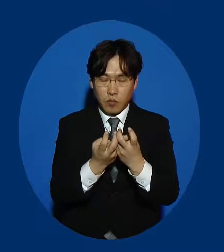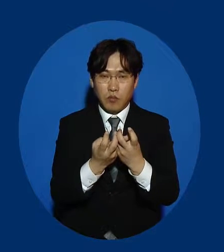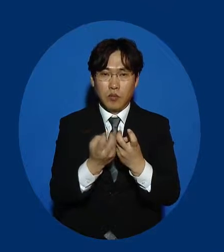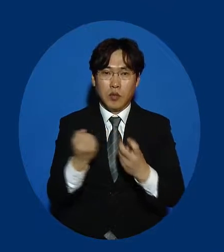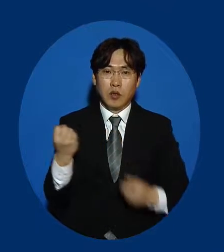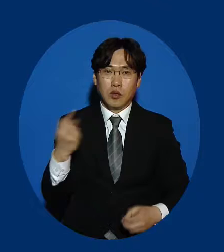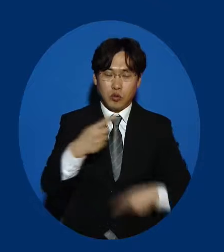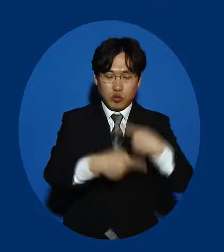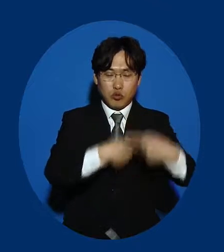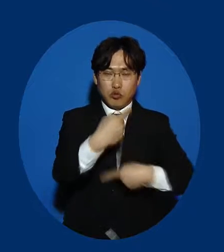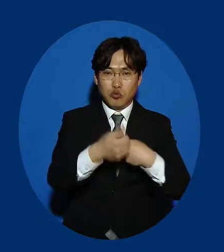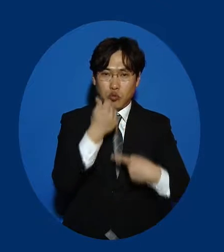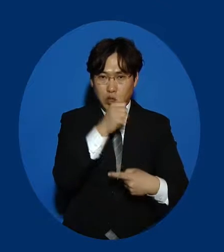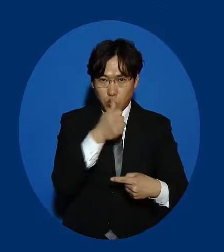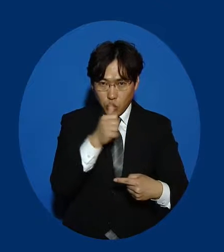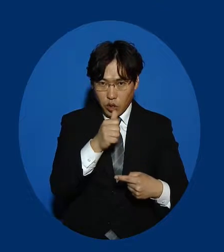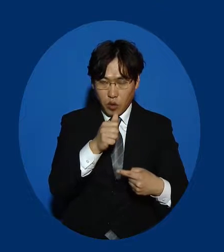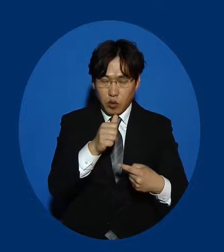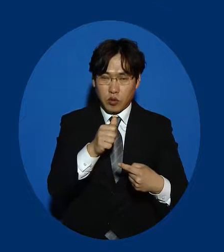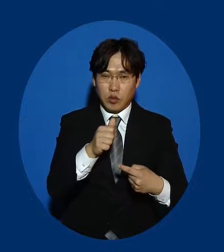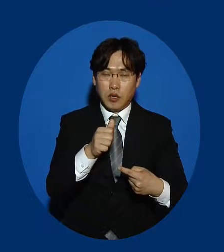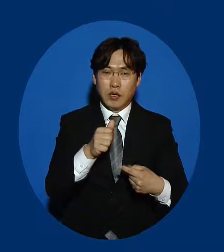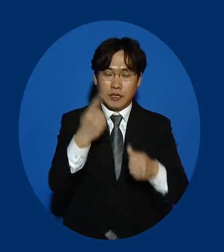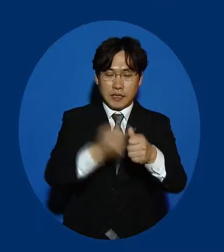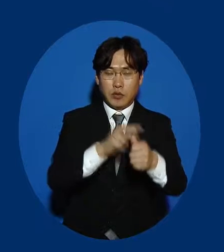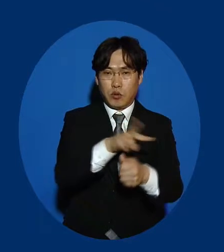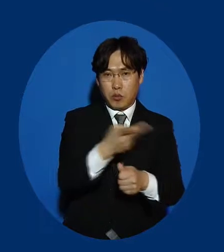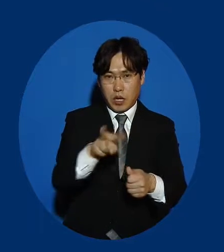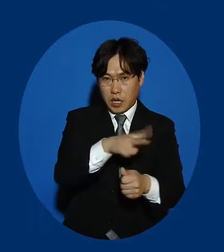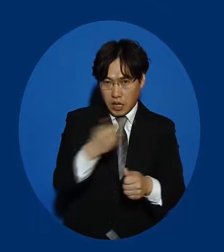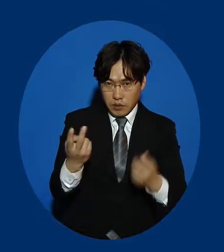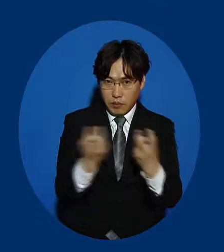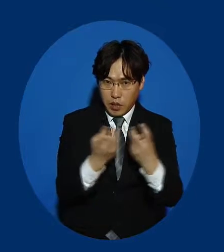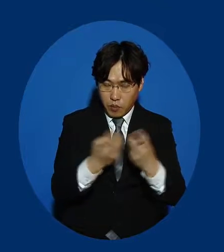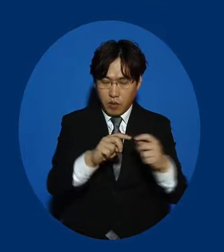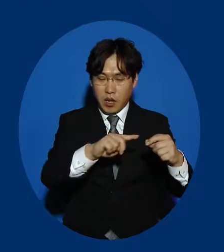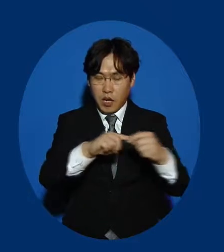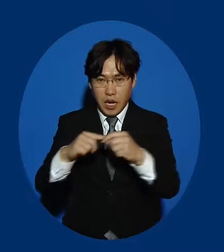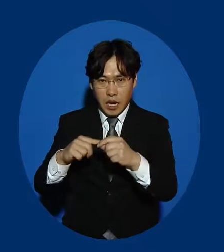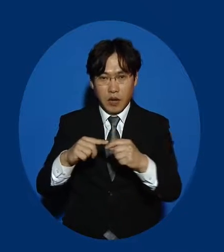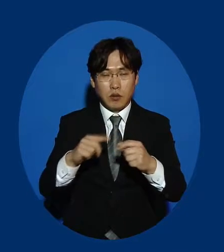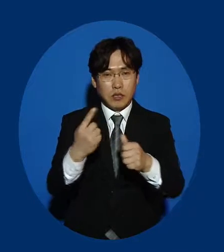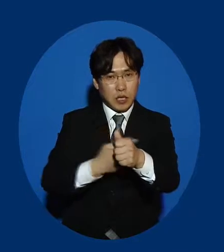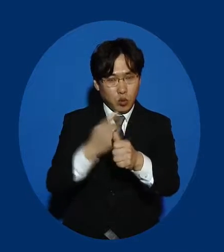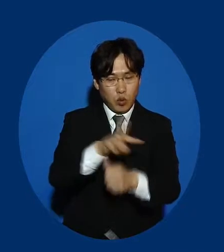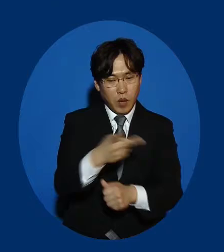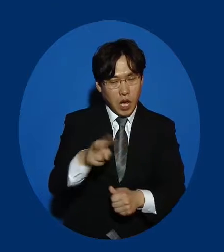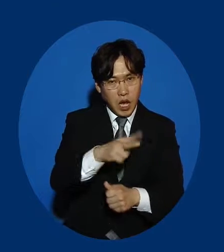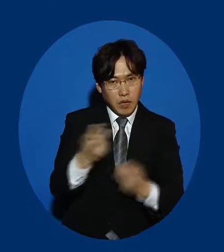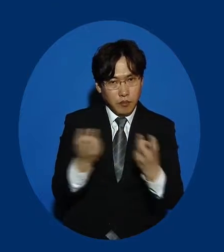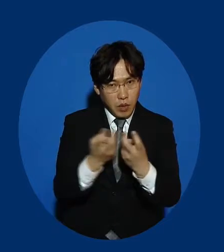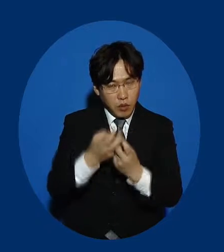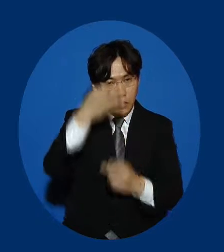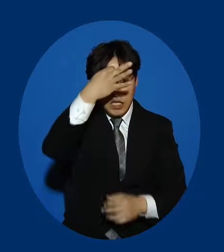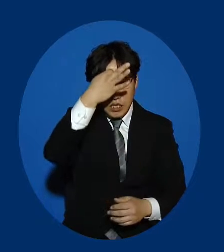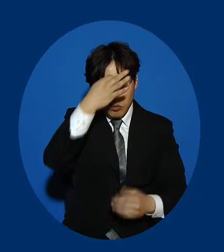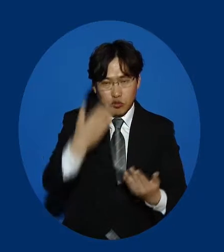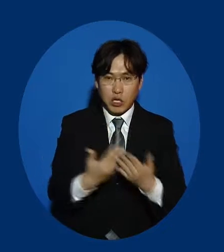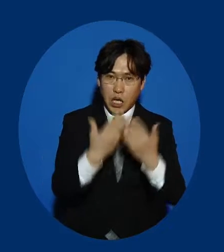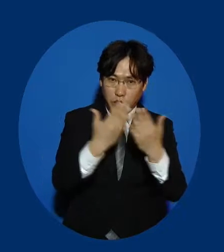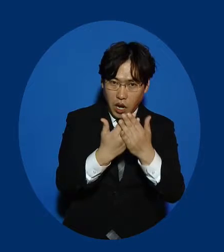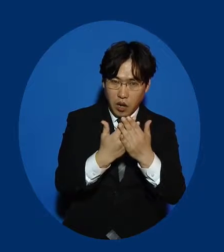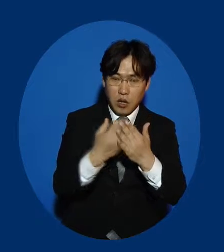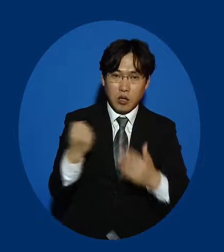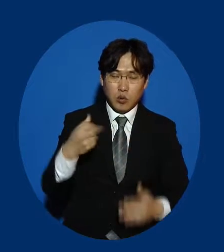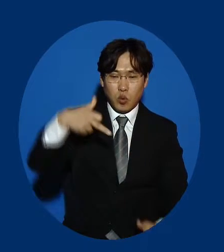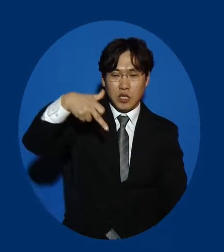그다음에 뭐 수어 통역을 자동화시키는 문제, 자막을 그 변환하는 문제들, 굉장히 외적 접근성이라든가